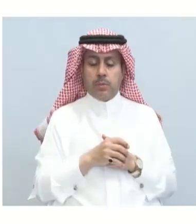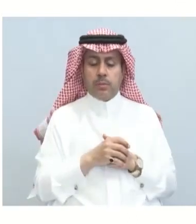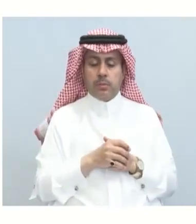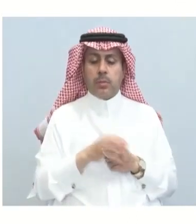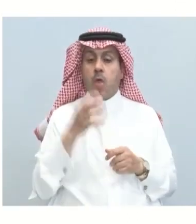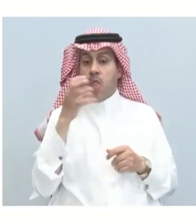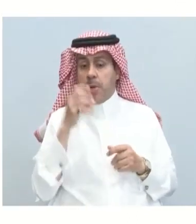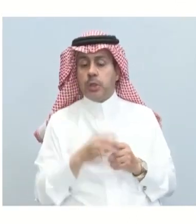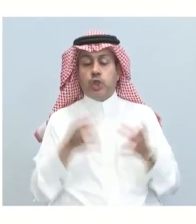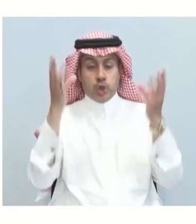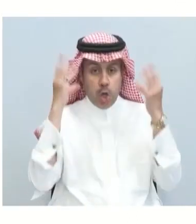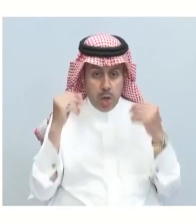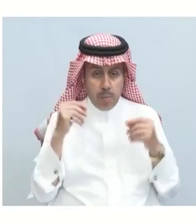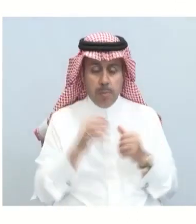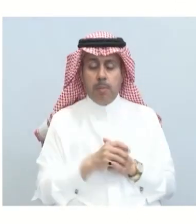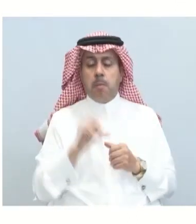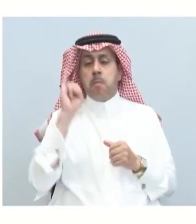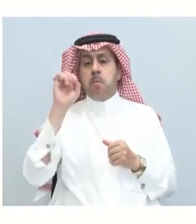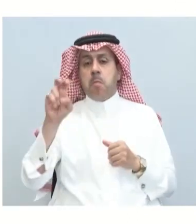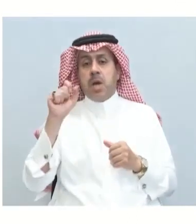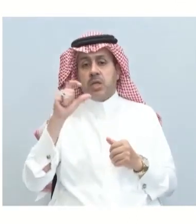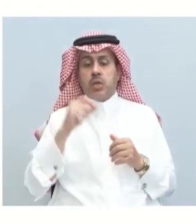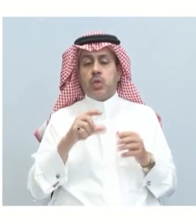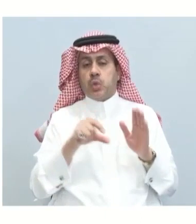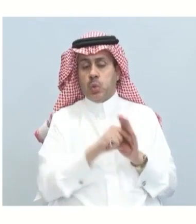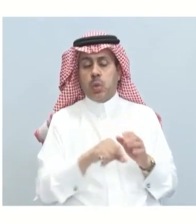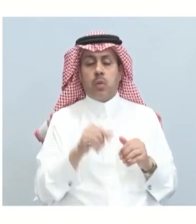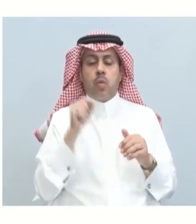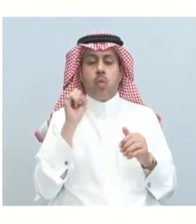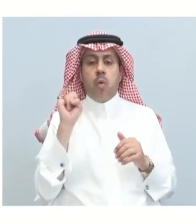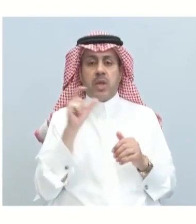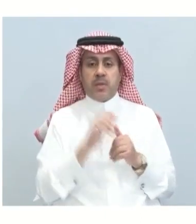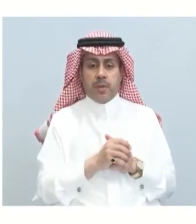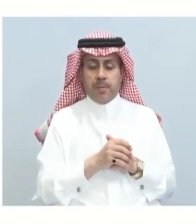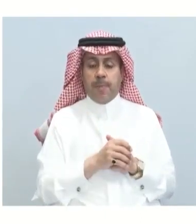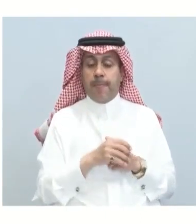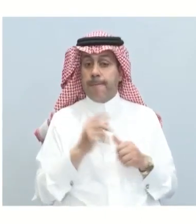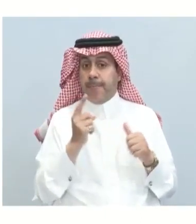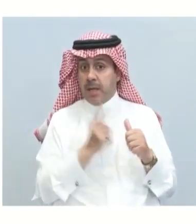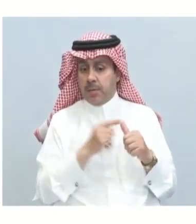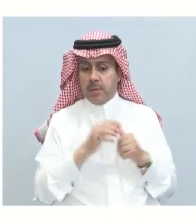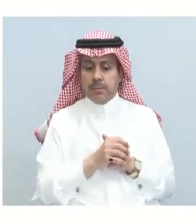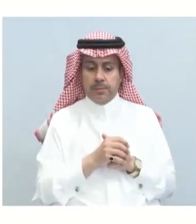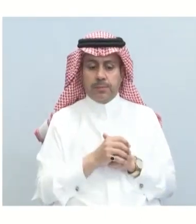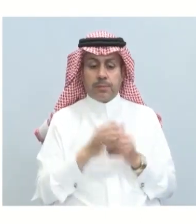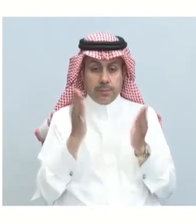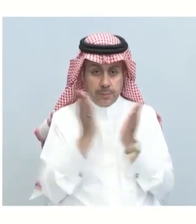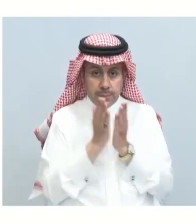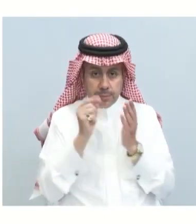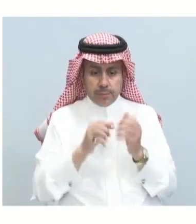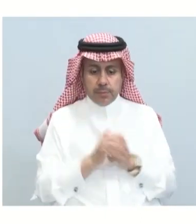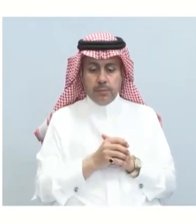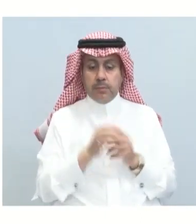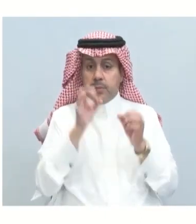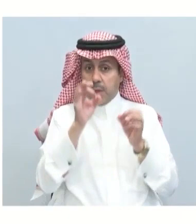تعلم مقاصد السور ومناسباتها نبدا واياكم مستعين بالله تعالى في درس اليوم